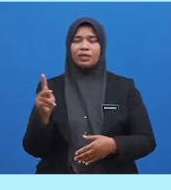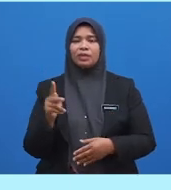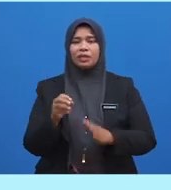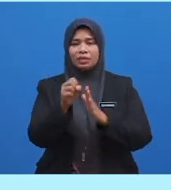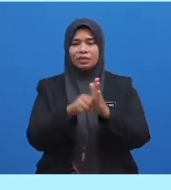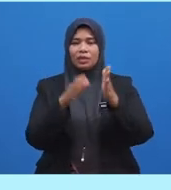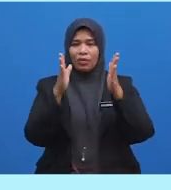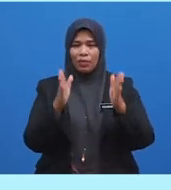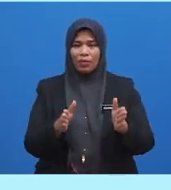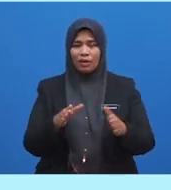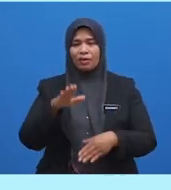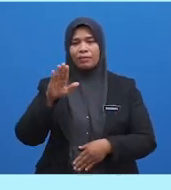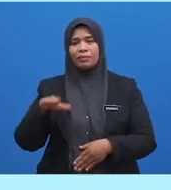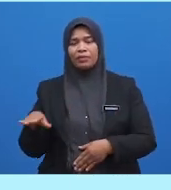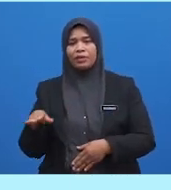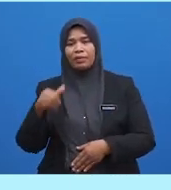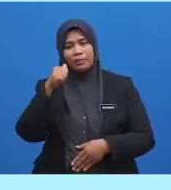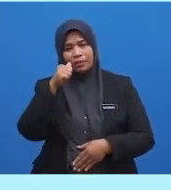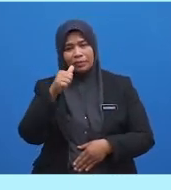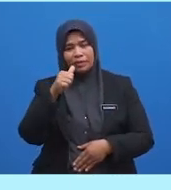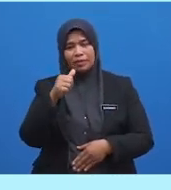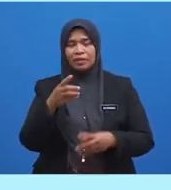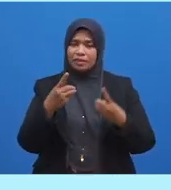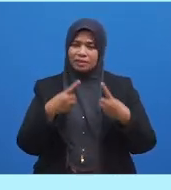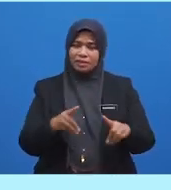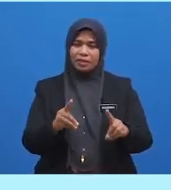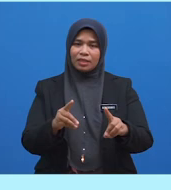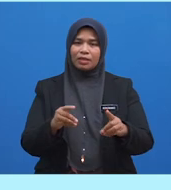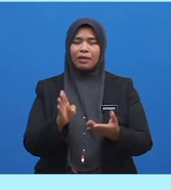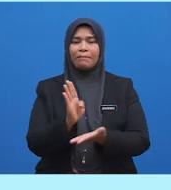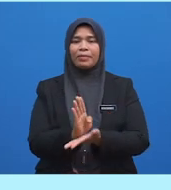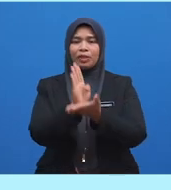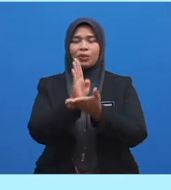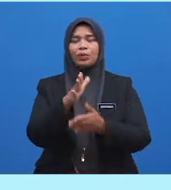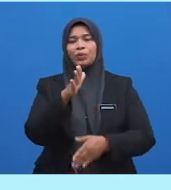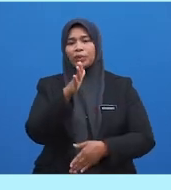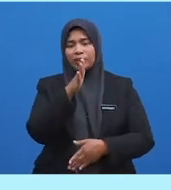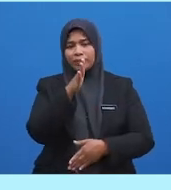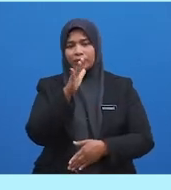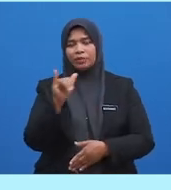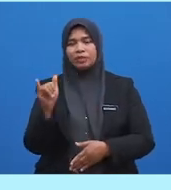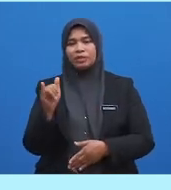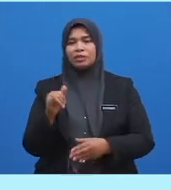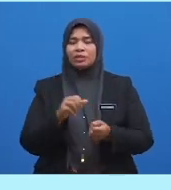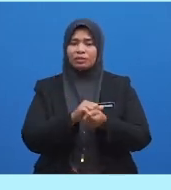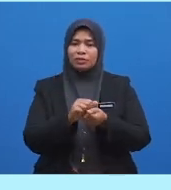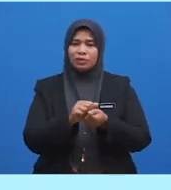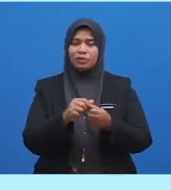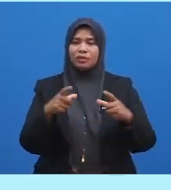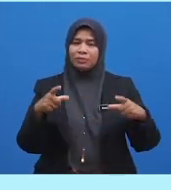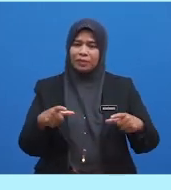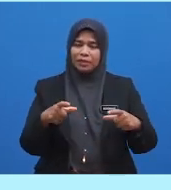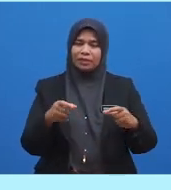seorang budak perempuan sedang membantu ibunya mencuci